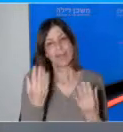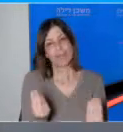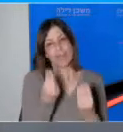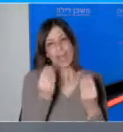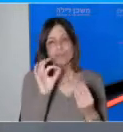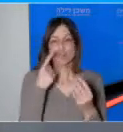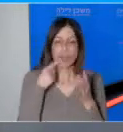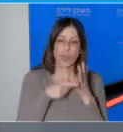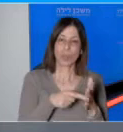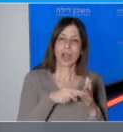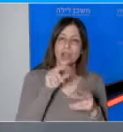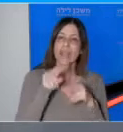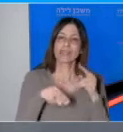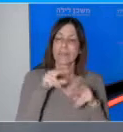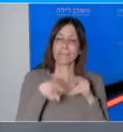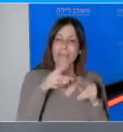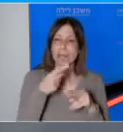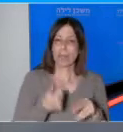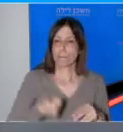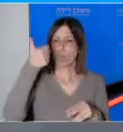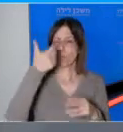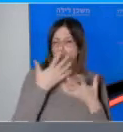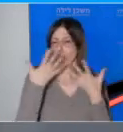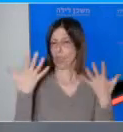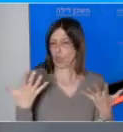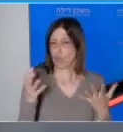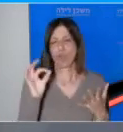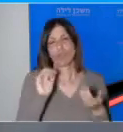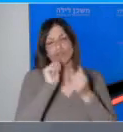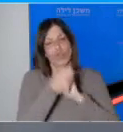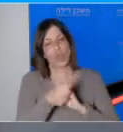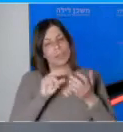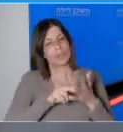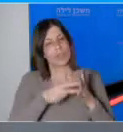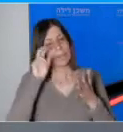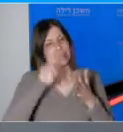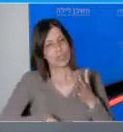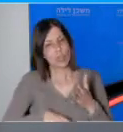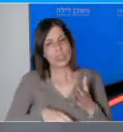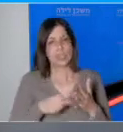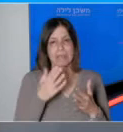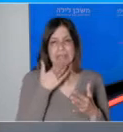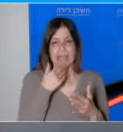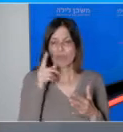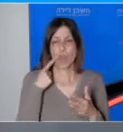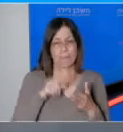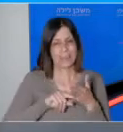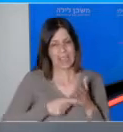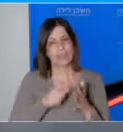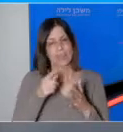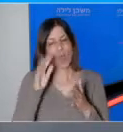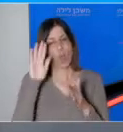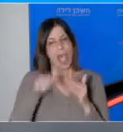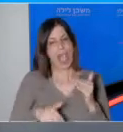כדי למשל לטפל במונופולים הגדולים, כדי אולי לשנות את מדיניות המיסוי בישראל, ולא, אני לא מתכוונת דווקא להורדת